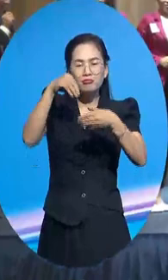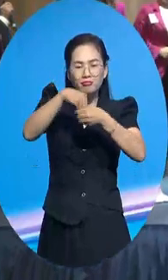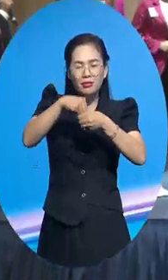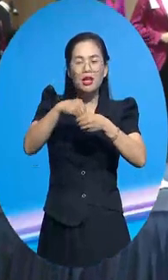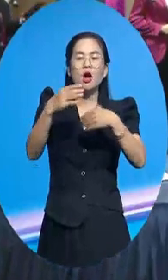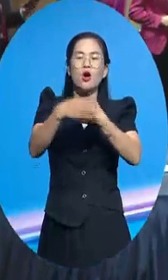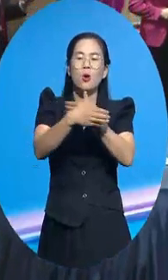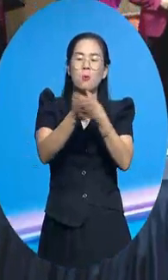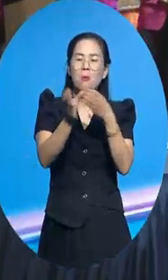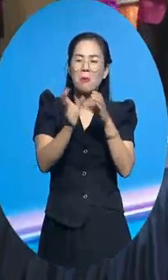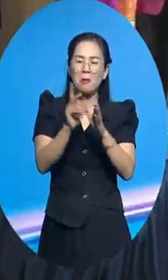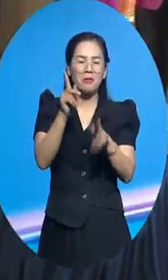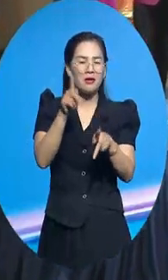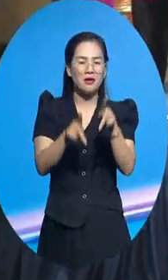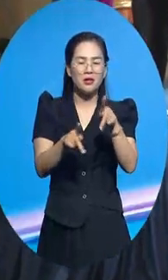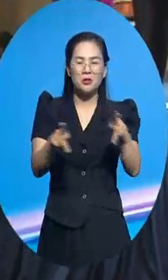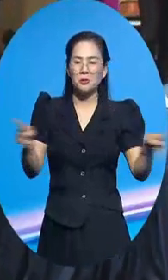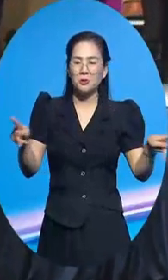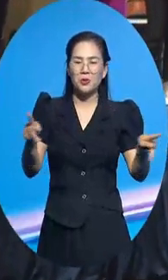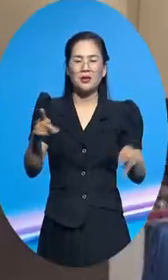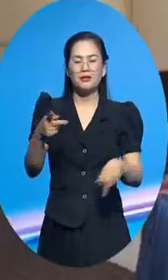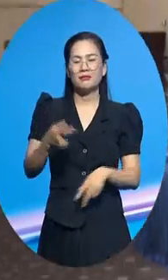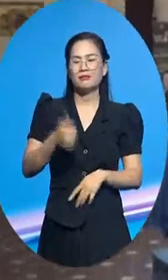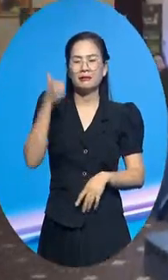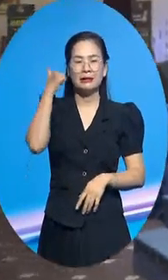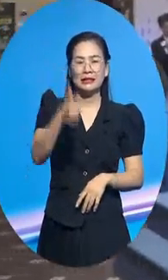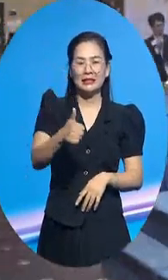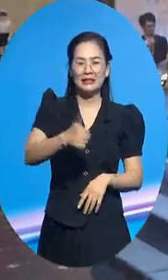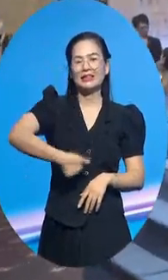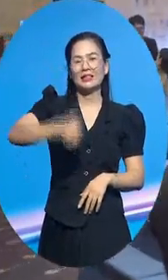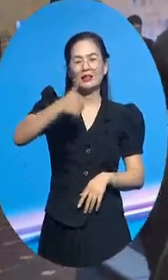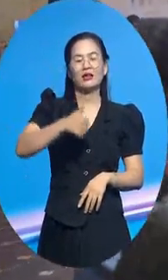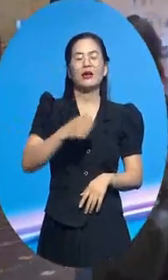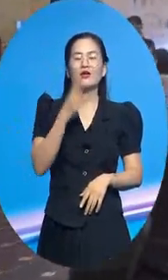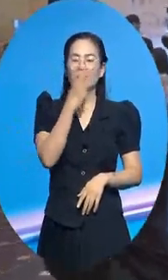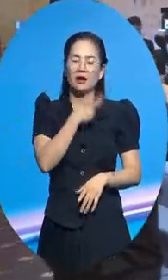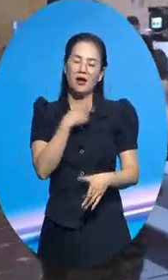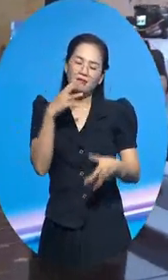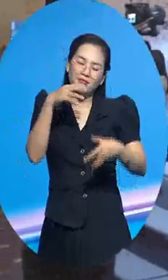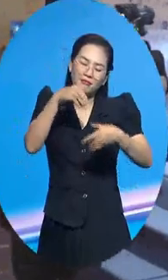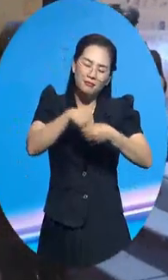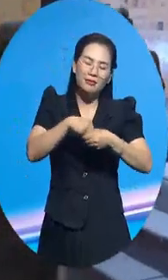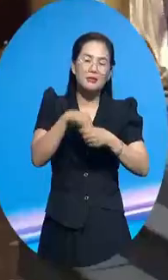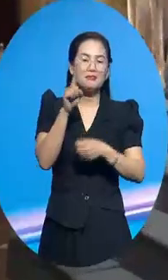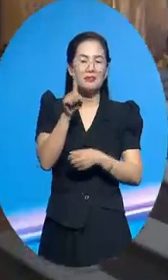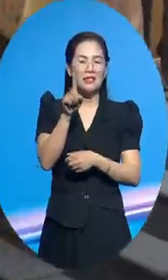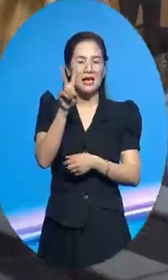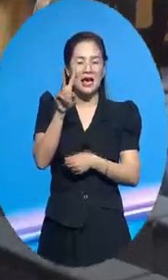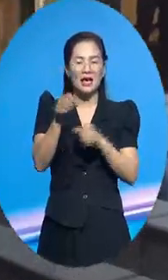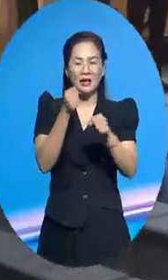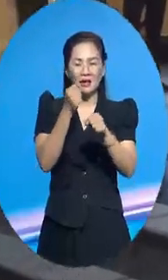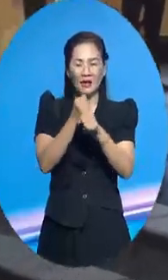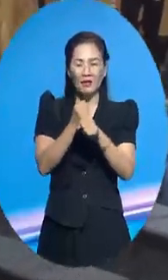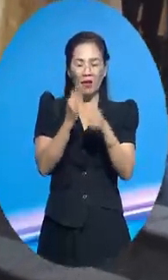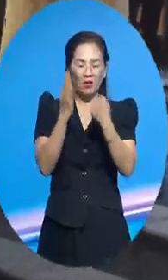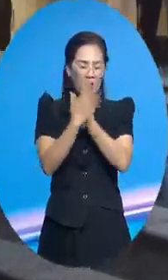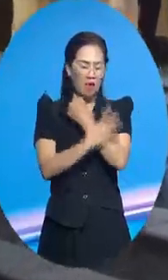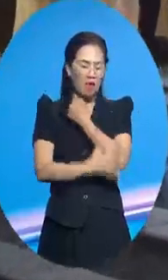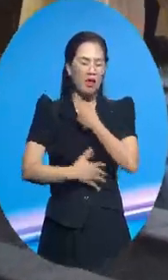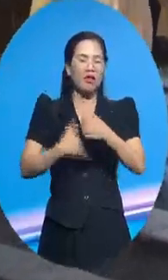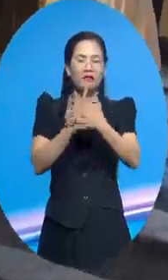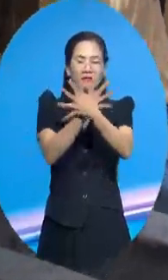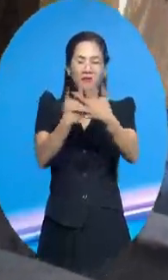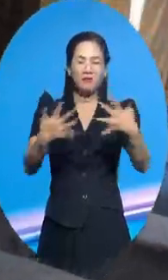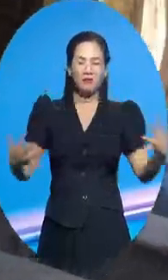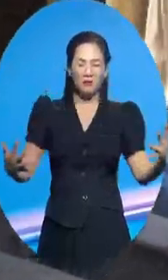kinh doanh đáng tin cậy và hiệu quả. Tại Việt Nam, sau hơn 12 năm, BNI đã phát triển thành mạng lưới rộng khắp các tỉnh, thành phố lớn trên